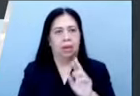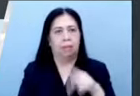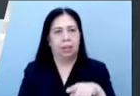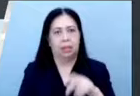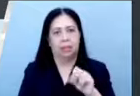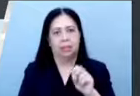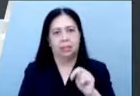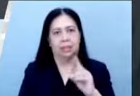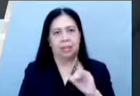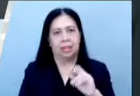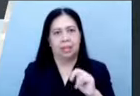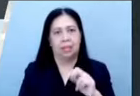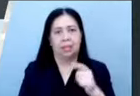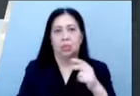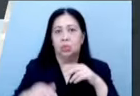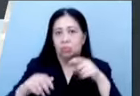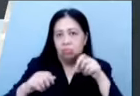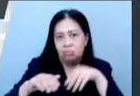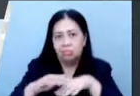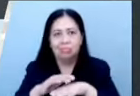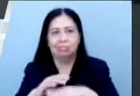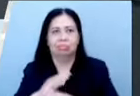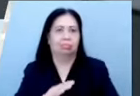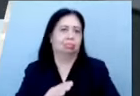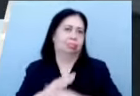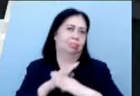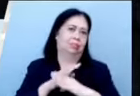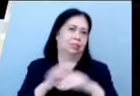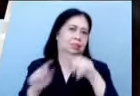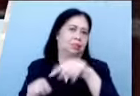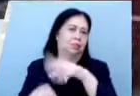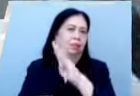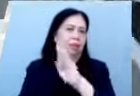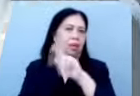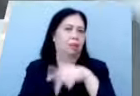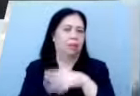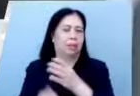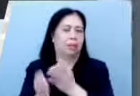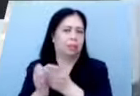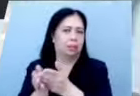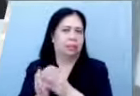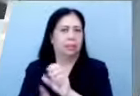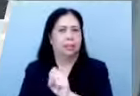makapasok doon sa Ayungin Shoal kung saan nandoon yung BRP Sierra Madre.